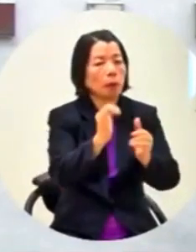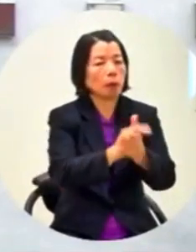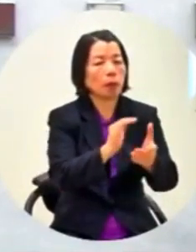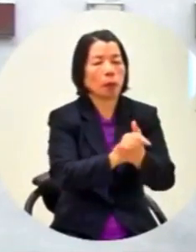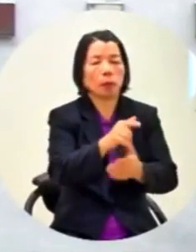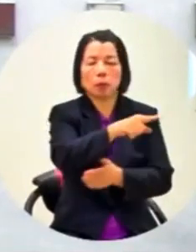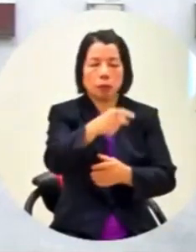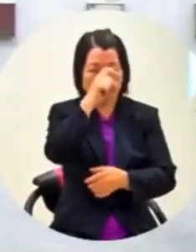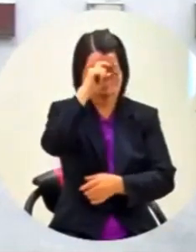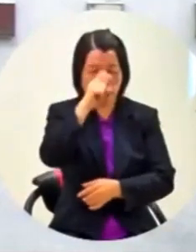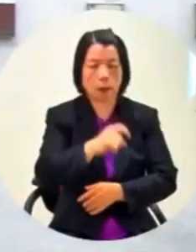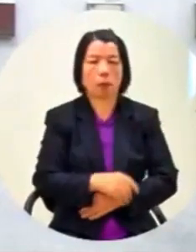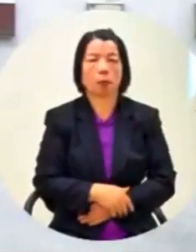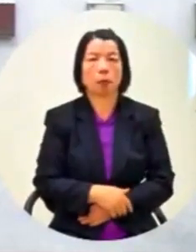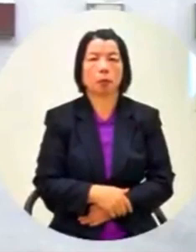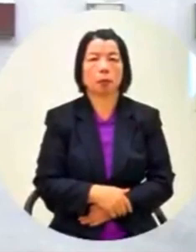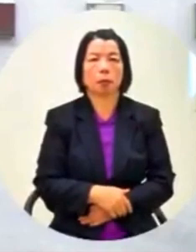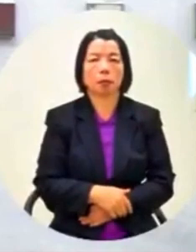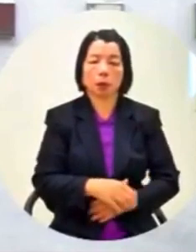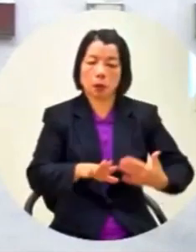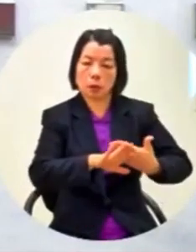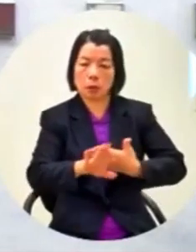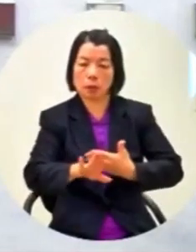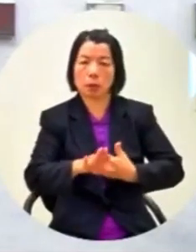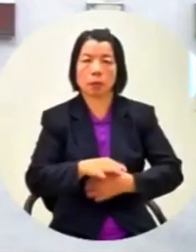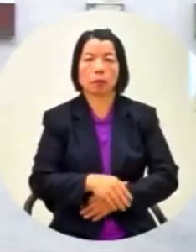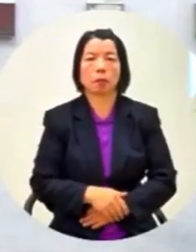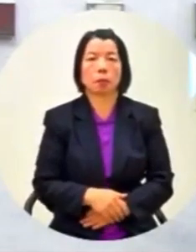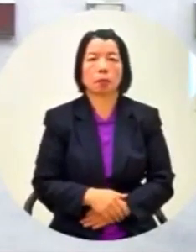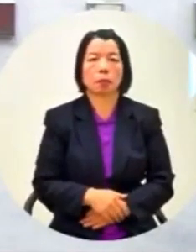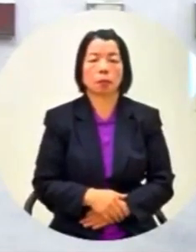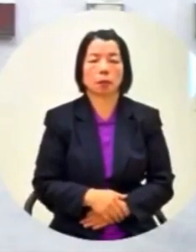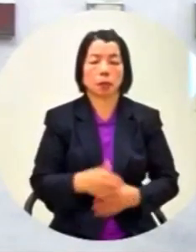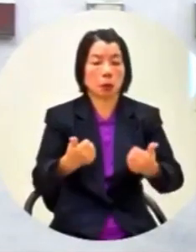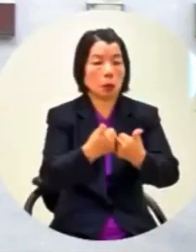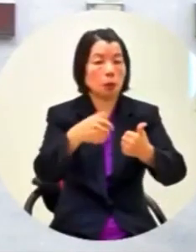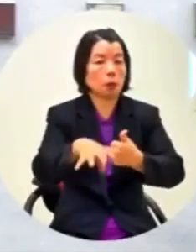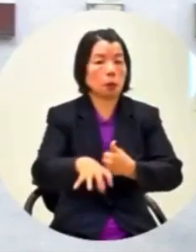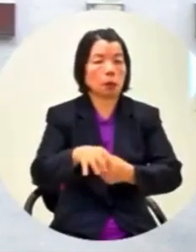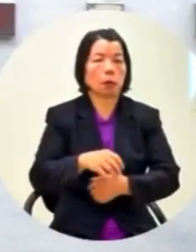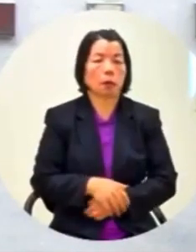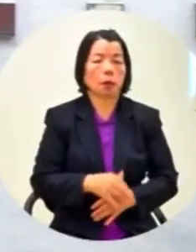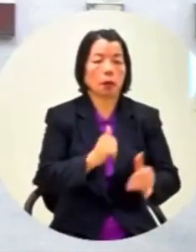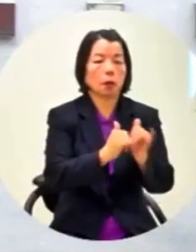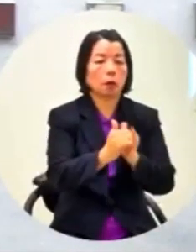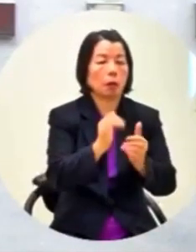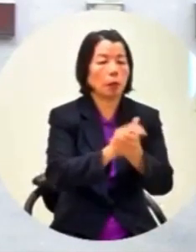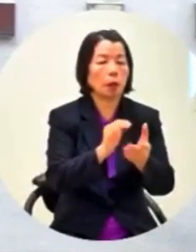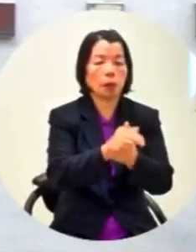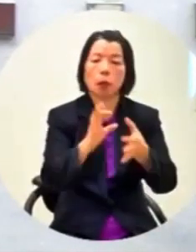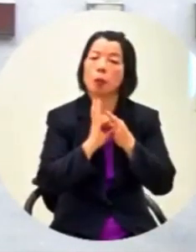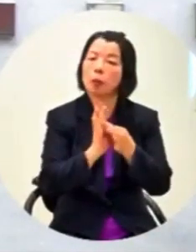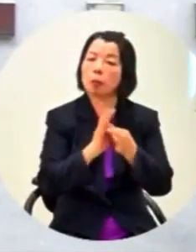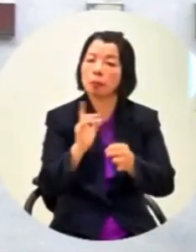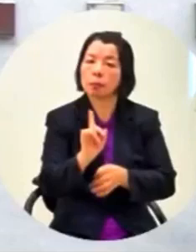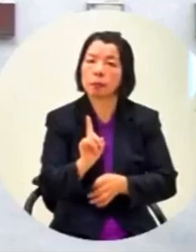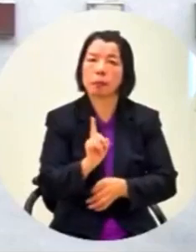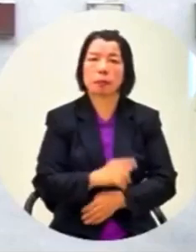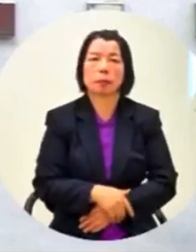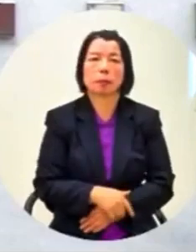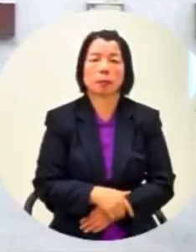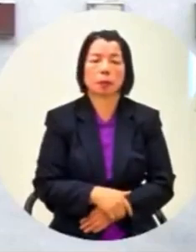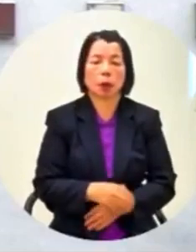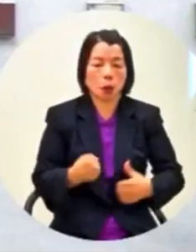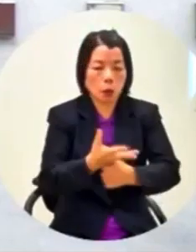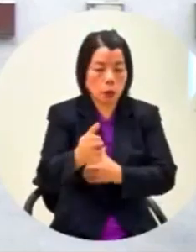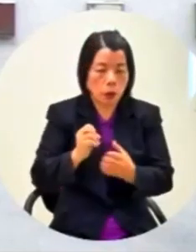待的。另外，对于各位议会以及市民朋友最关心的疫情爆发之